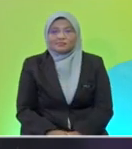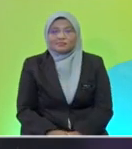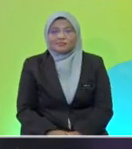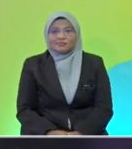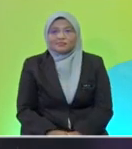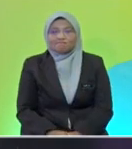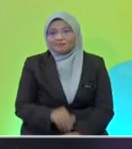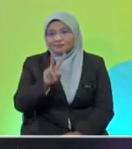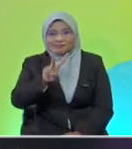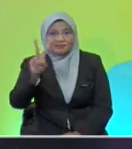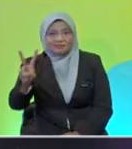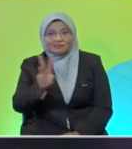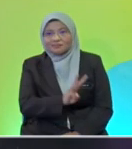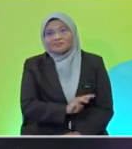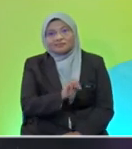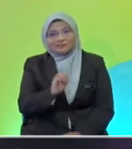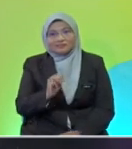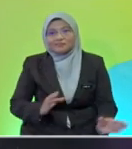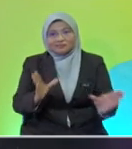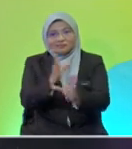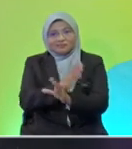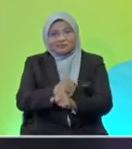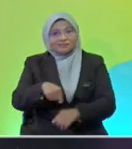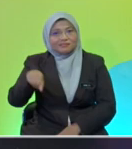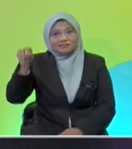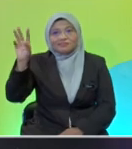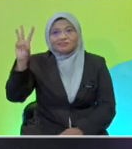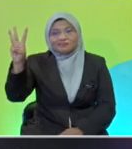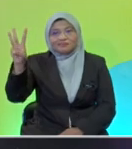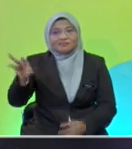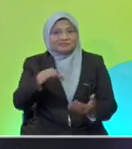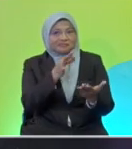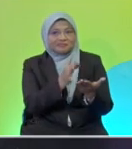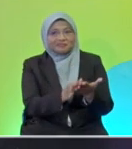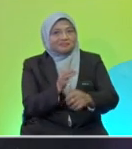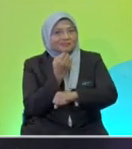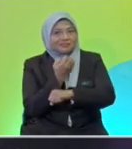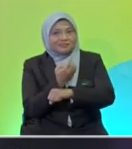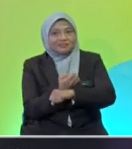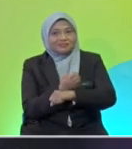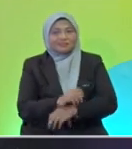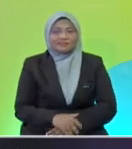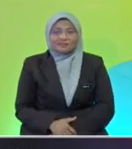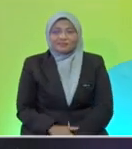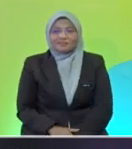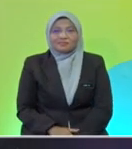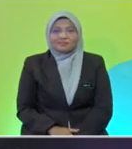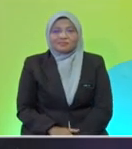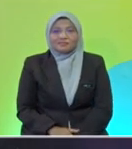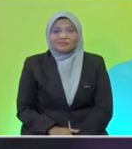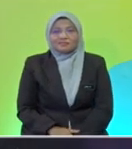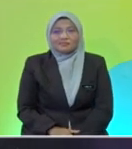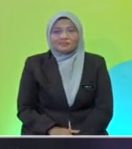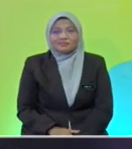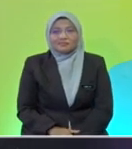bagi enam bintang kepada 6 ciri emas bintang pula sebab wanita Oke jadi enam shiling